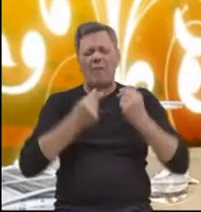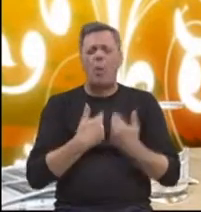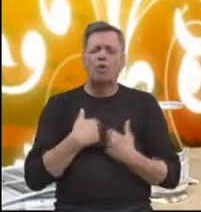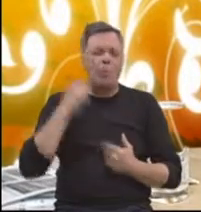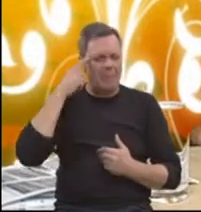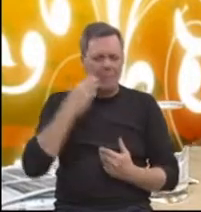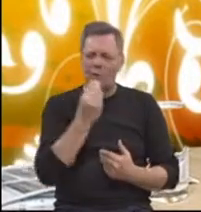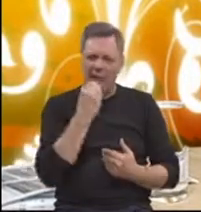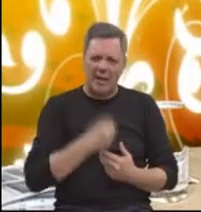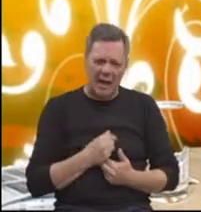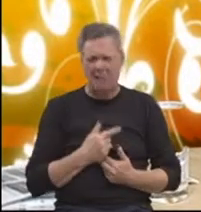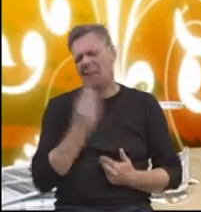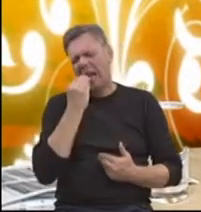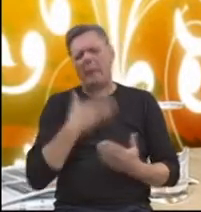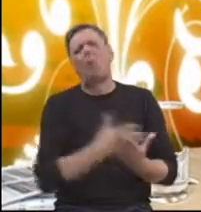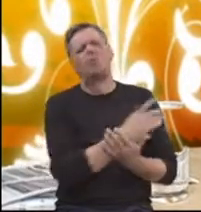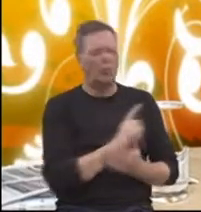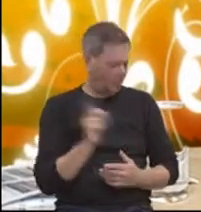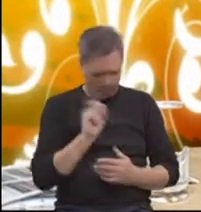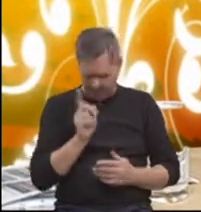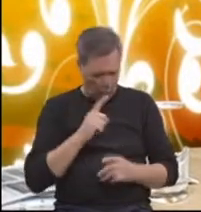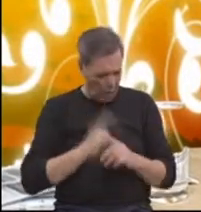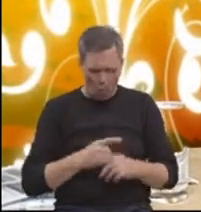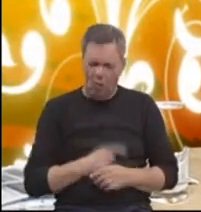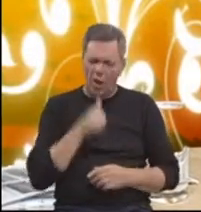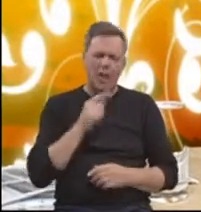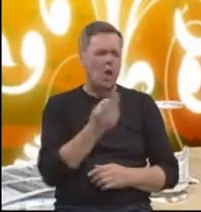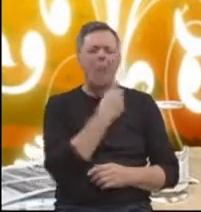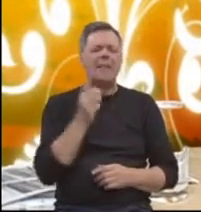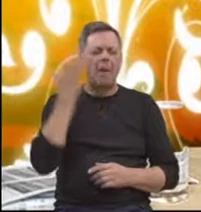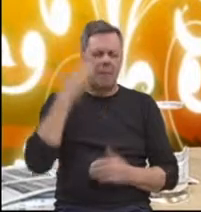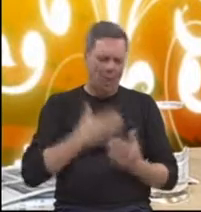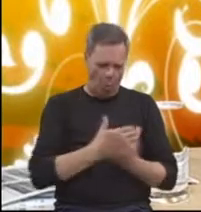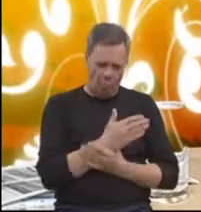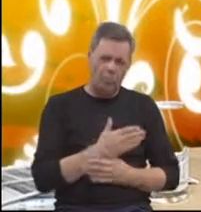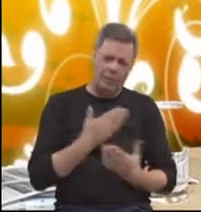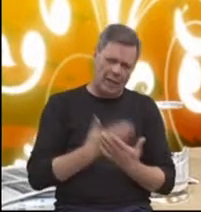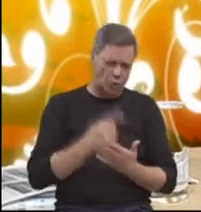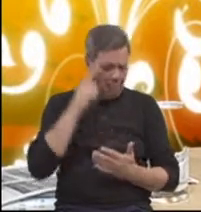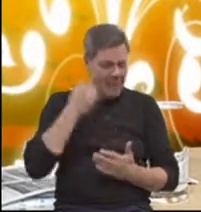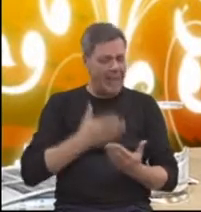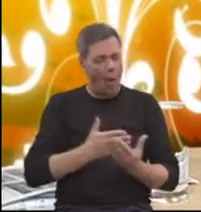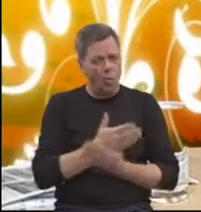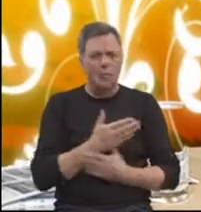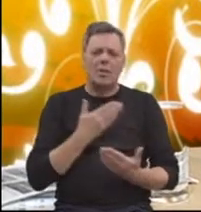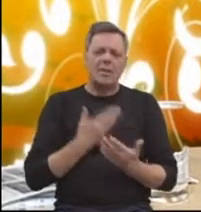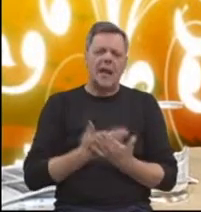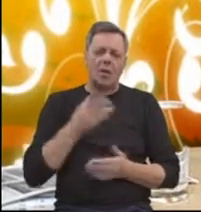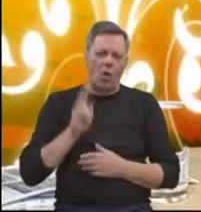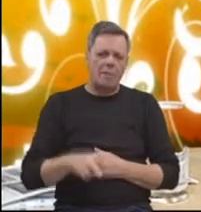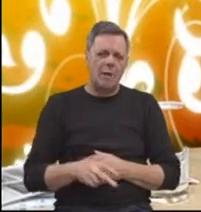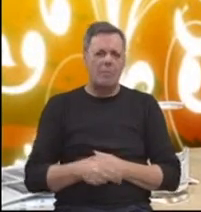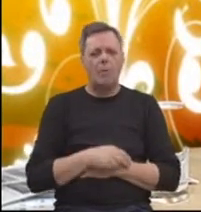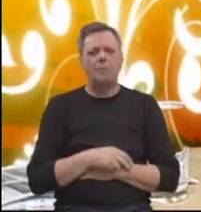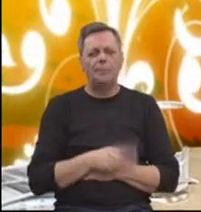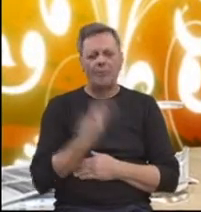da je hrana, oh, to mi je usput. Ne, to nije usput i to ne smije biti usput. I zato što mislite da je usput, zato imamo